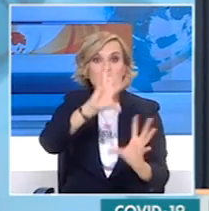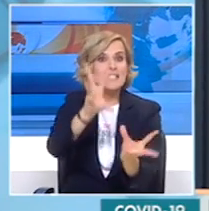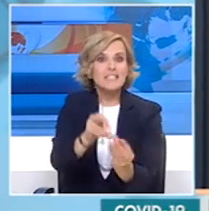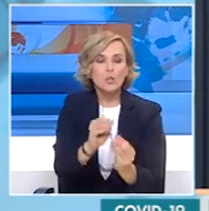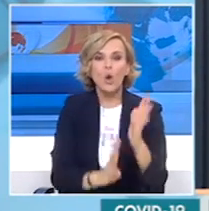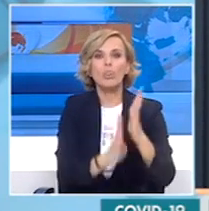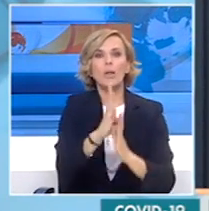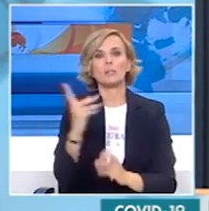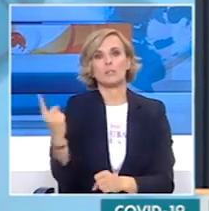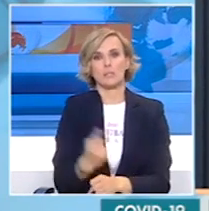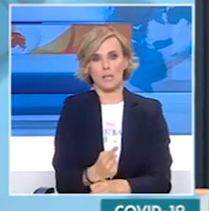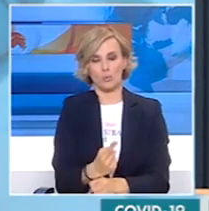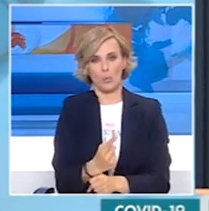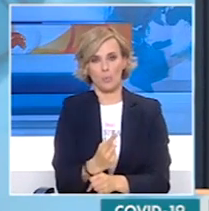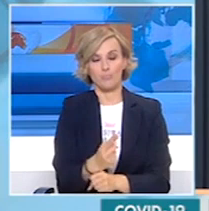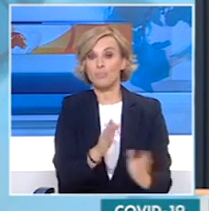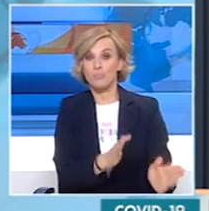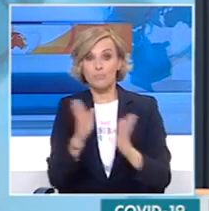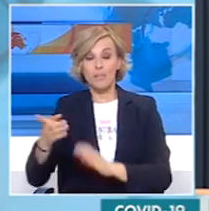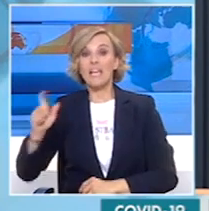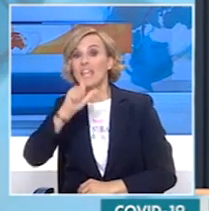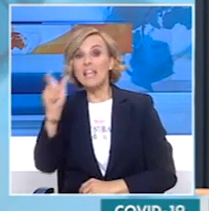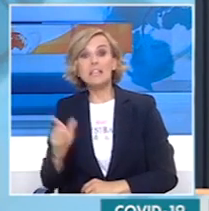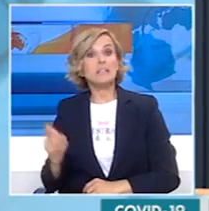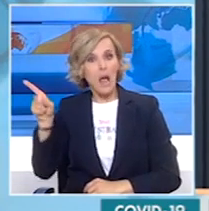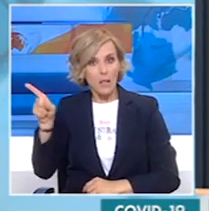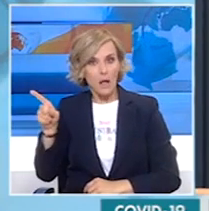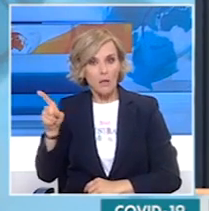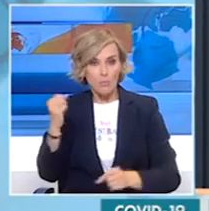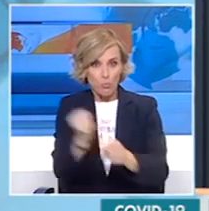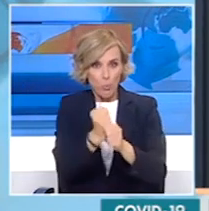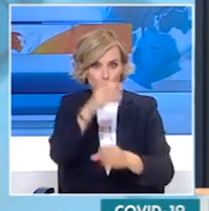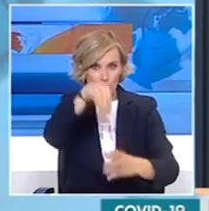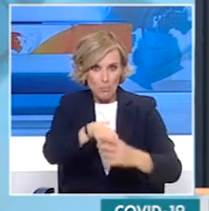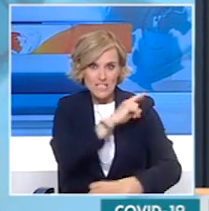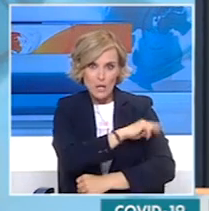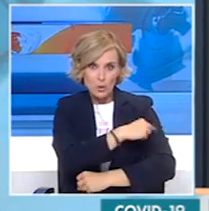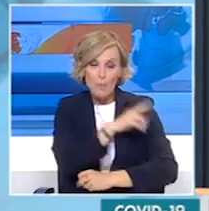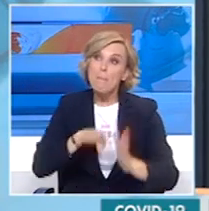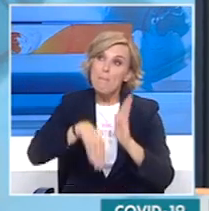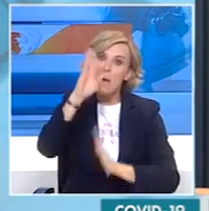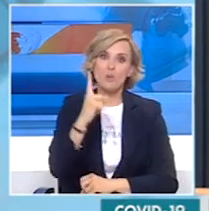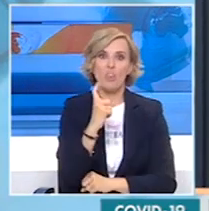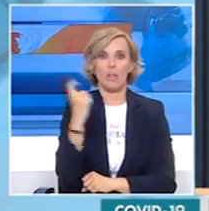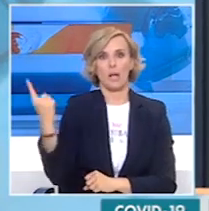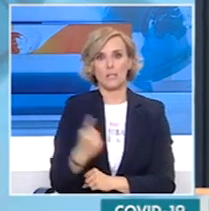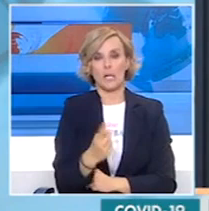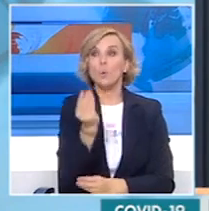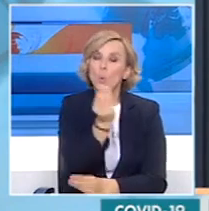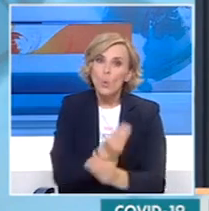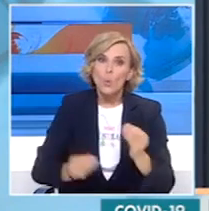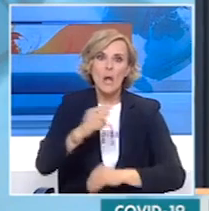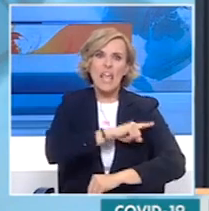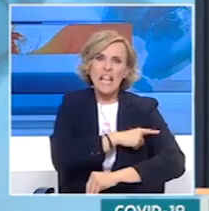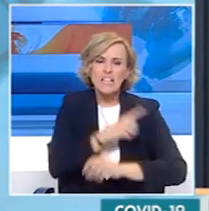χώρα. Στην Ιταλία, σε πολλές περιοχές το ποσοστό σε υγειονομικούς είναι άνω του 10%. Εν τω